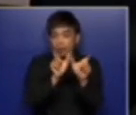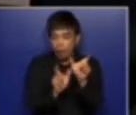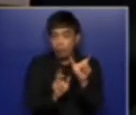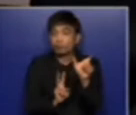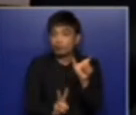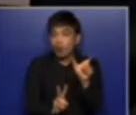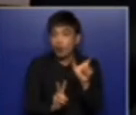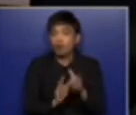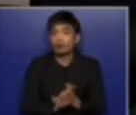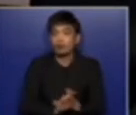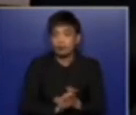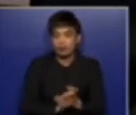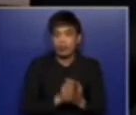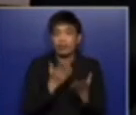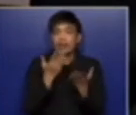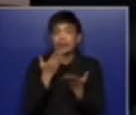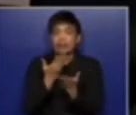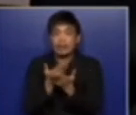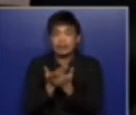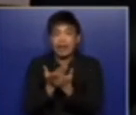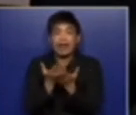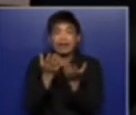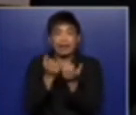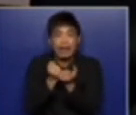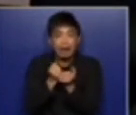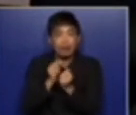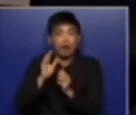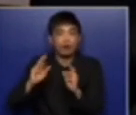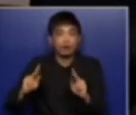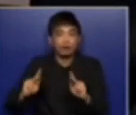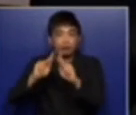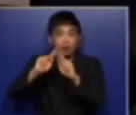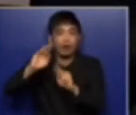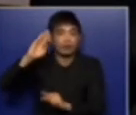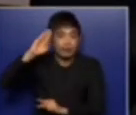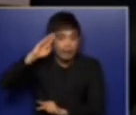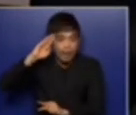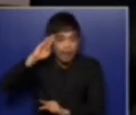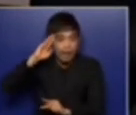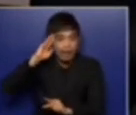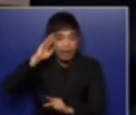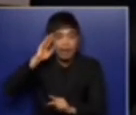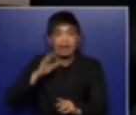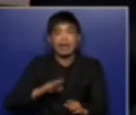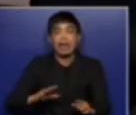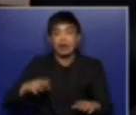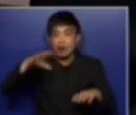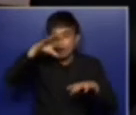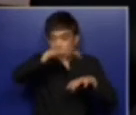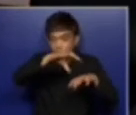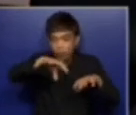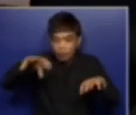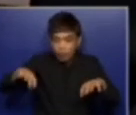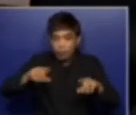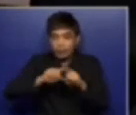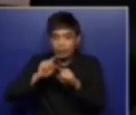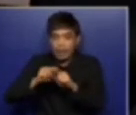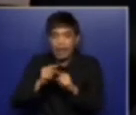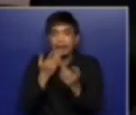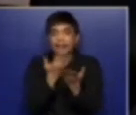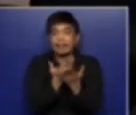งบประมาณกระทรวงกลาโหมและหน่วยงานในกำกับรับงบประมาณไป